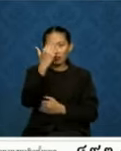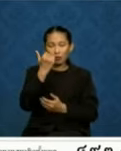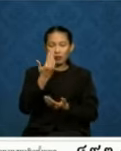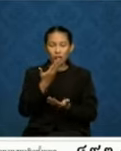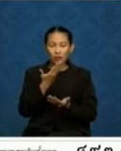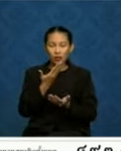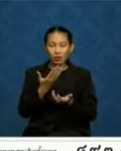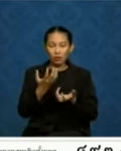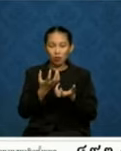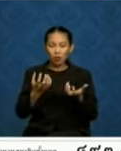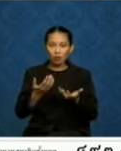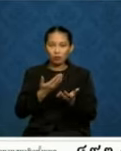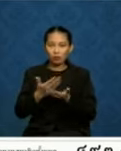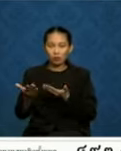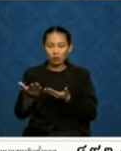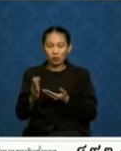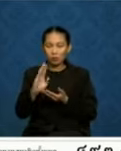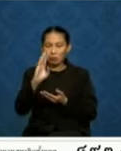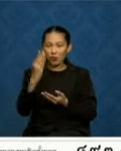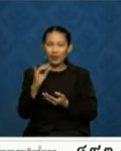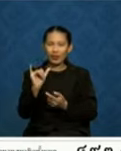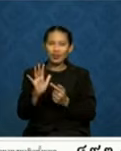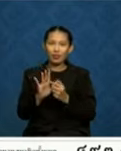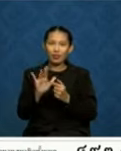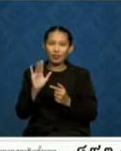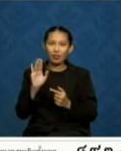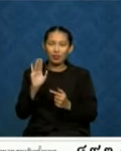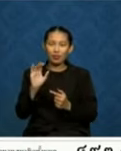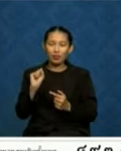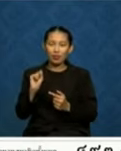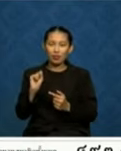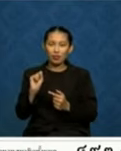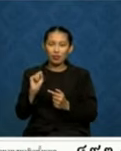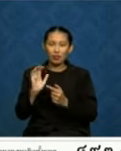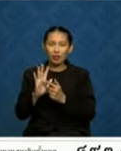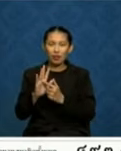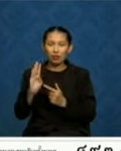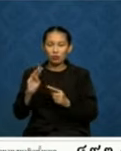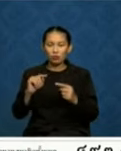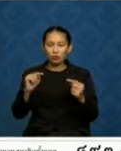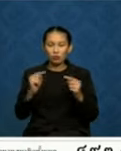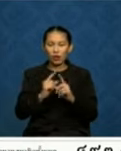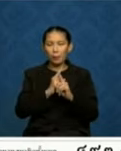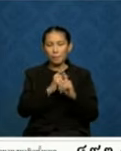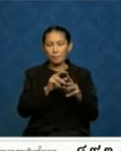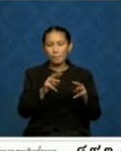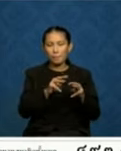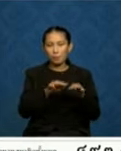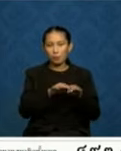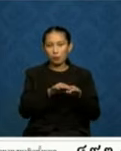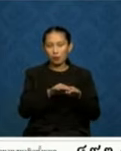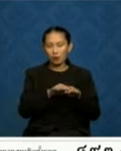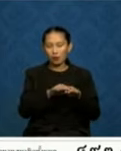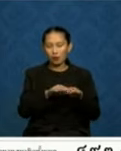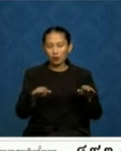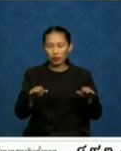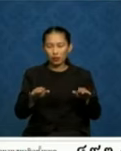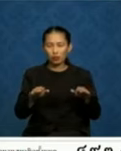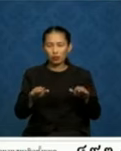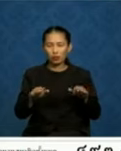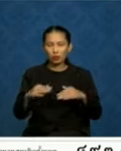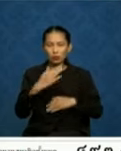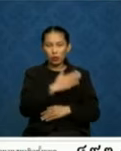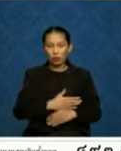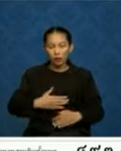ซื้อใบยาสูบลงไปจำนวนมากจากมาตรการด้านสุขภาพการปรับโครงสร้างภาษีสรรพส